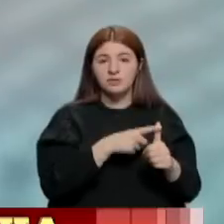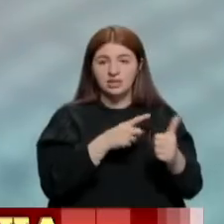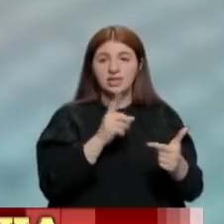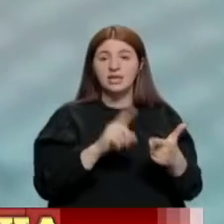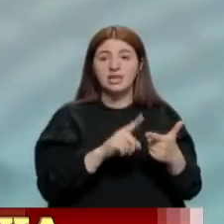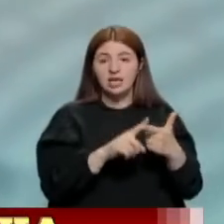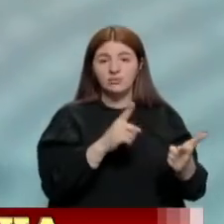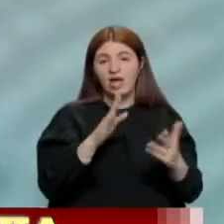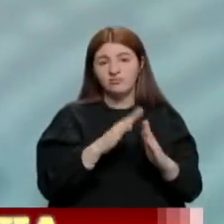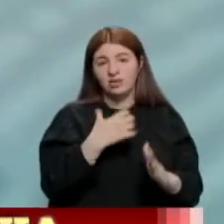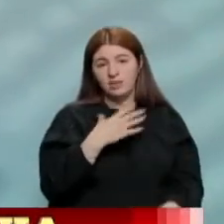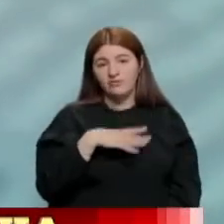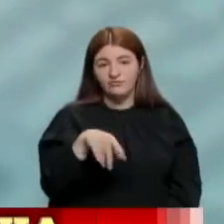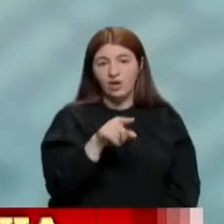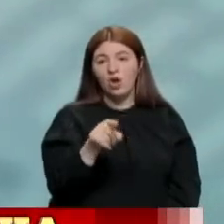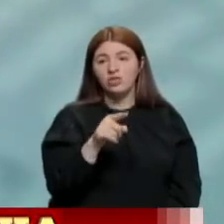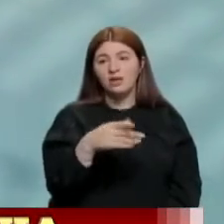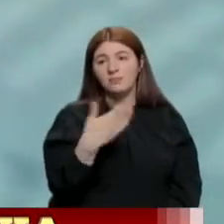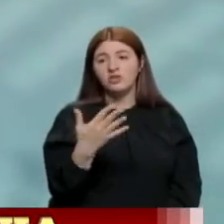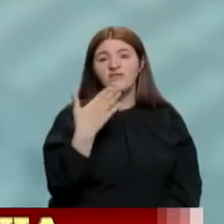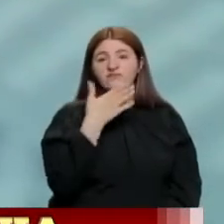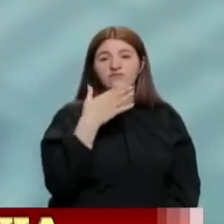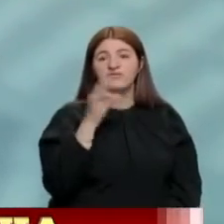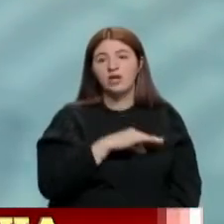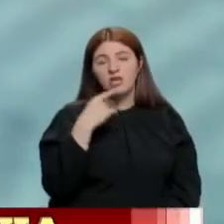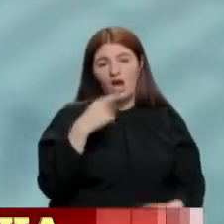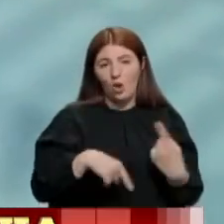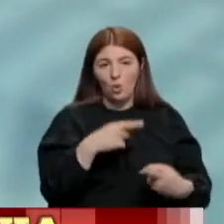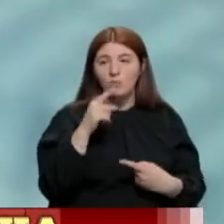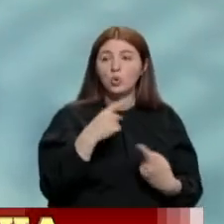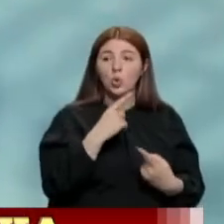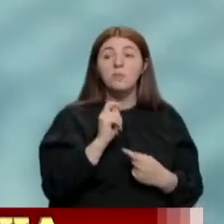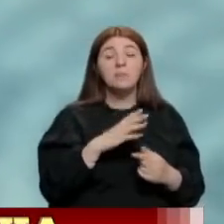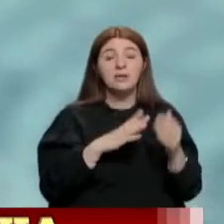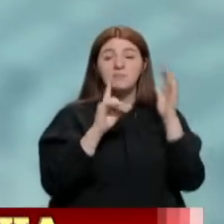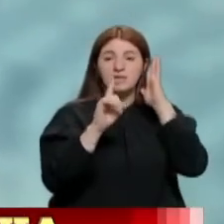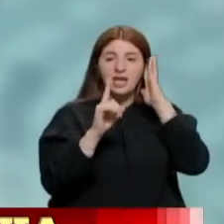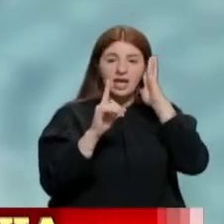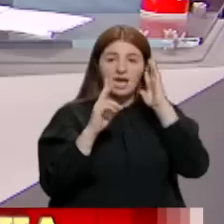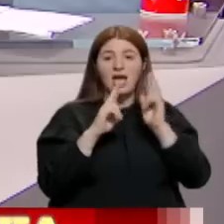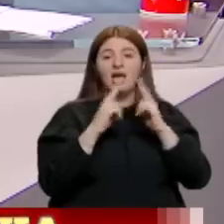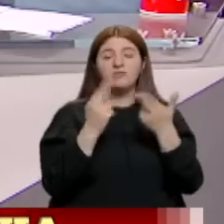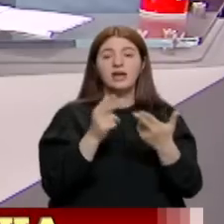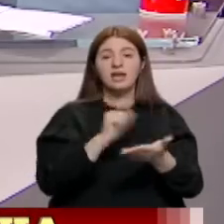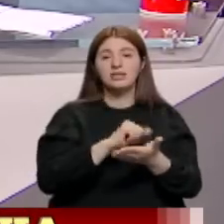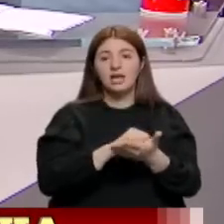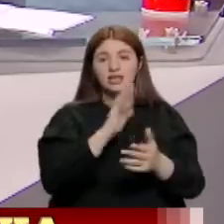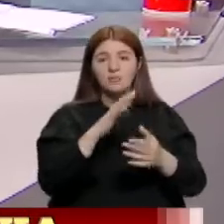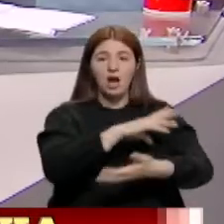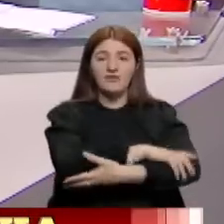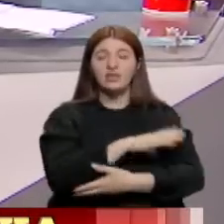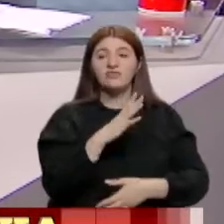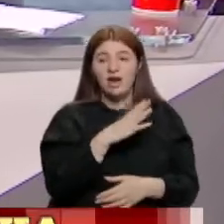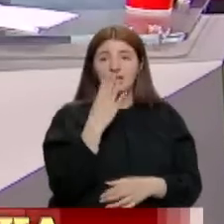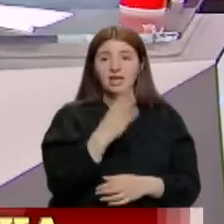Bir de işte ev sahipleri var. Onlar da ayrı bir fırsatçılığın peşinde. Bunu konuşalım isteriz. Bir de Evrensel Gazetesi'ne gidelim. AFAD